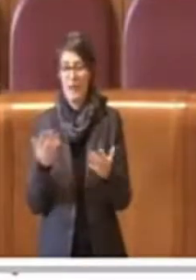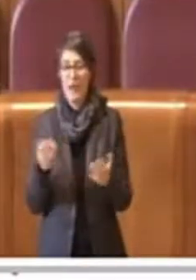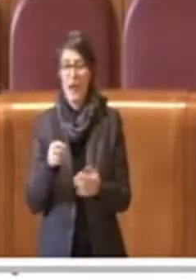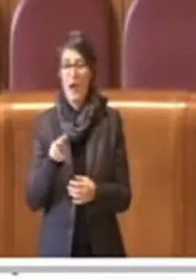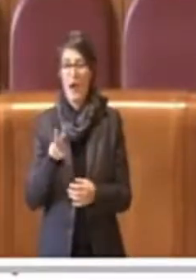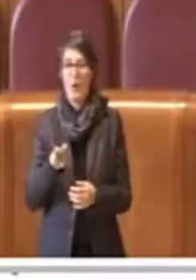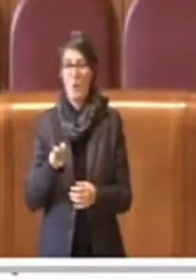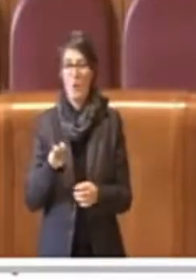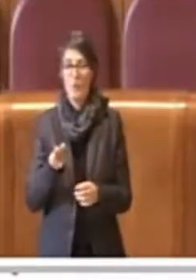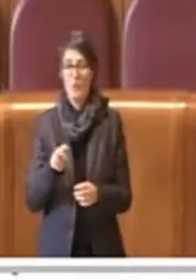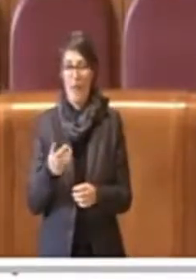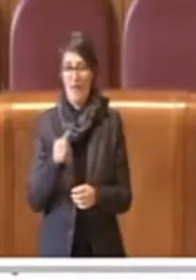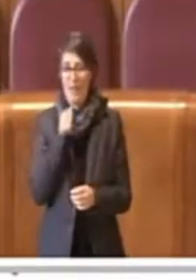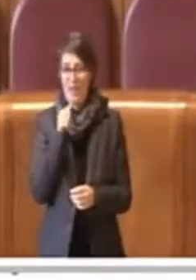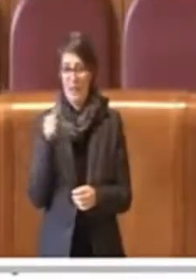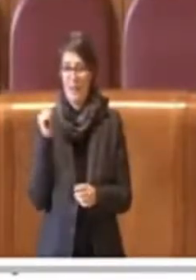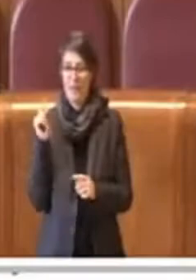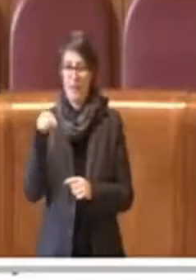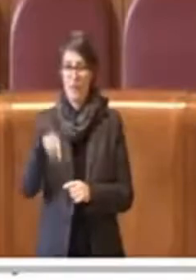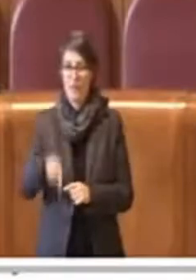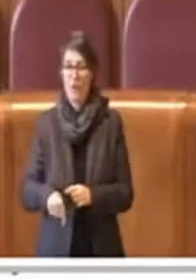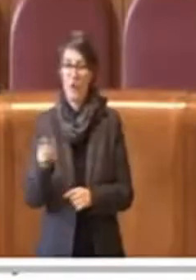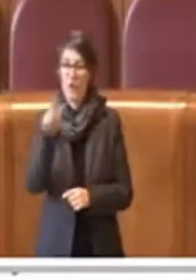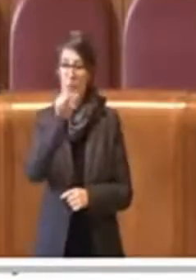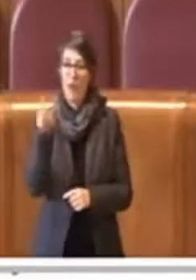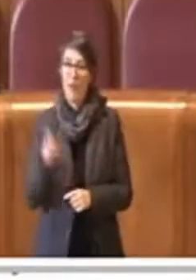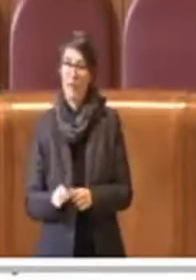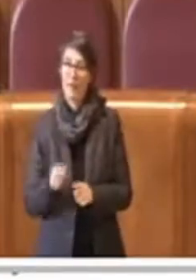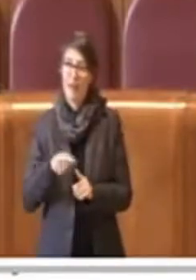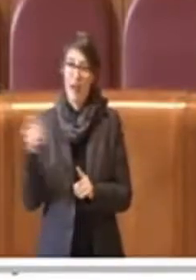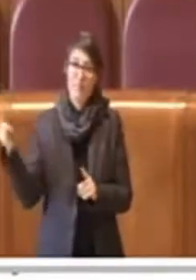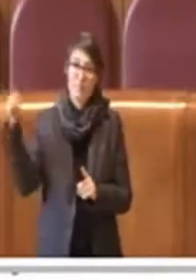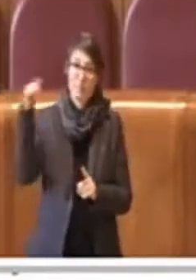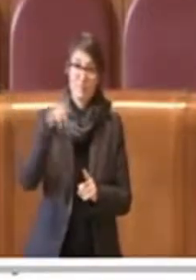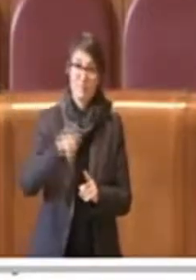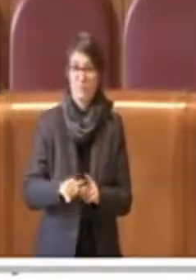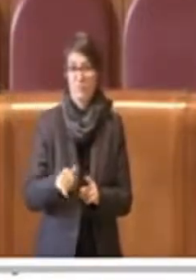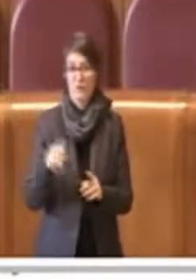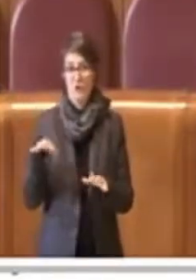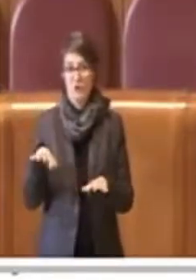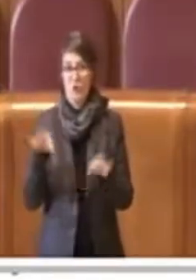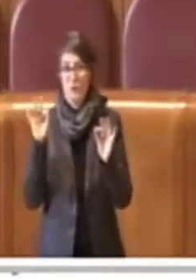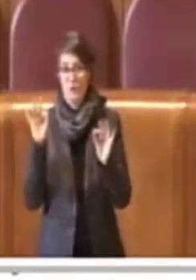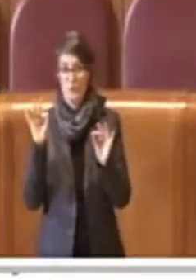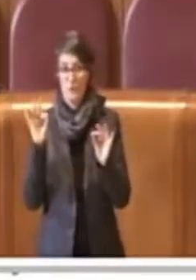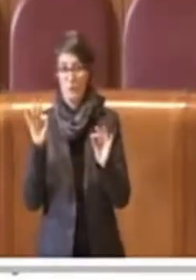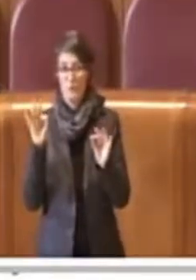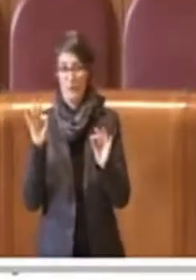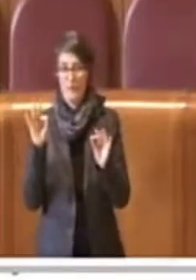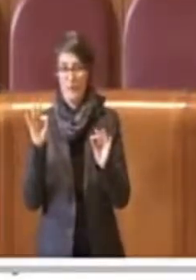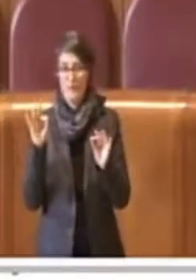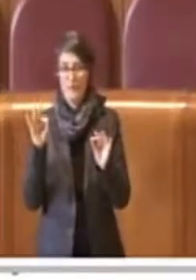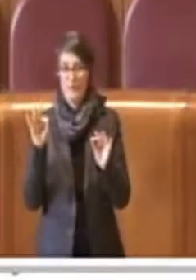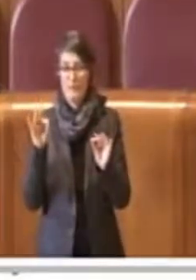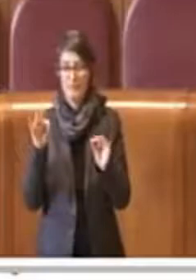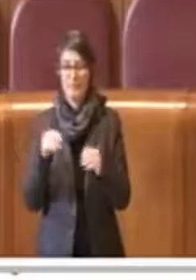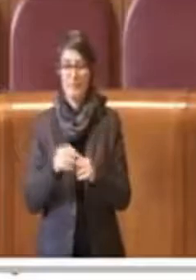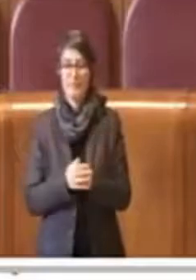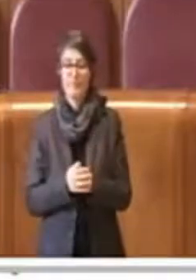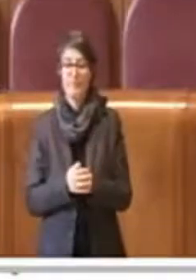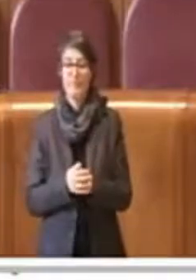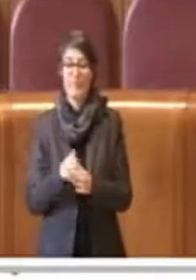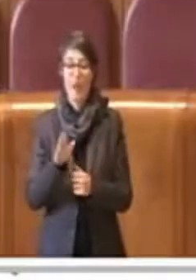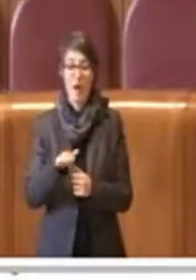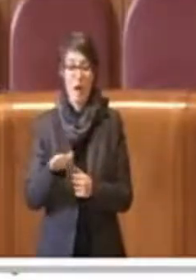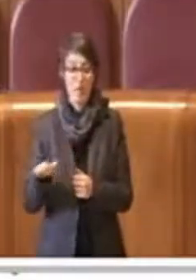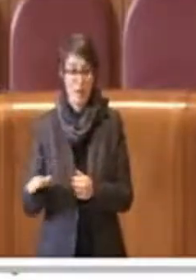stati sospesi, a danno proprio del recupero di questi bambini, che tra l'altro trovano presso le